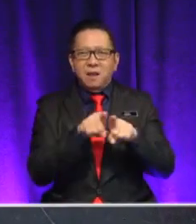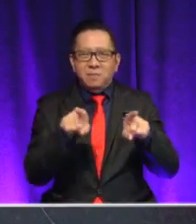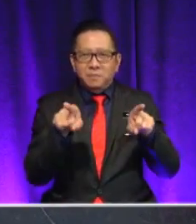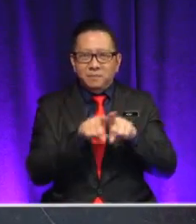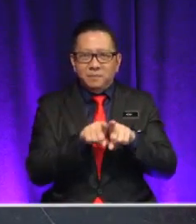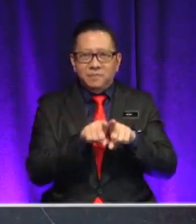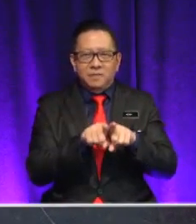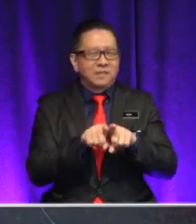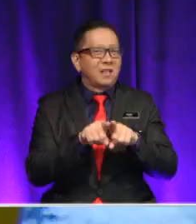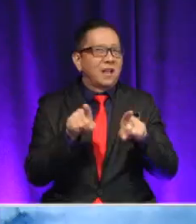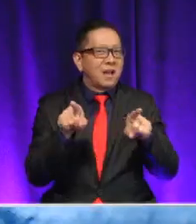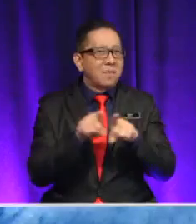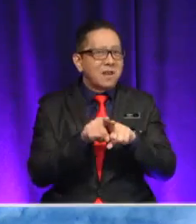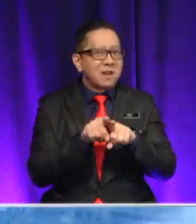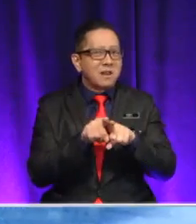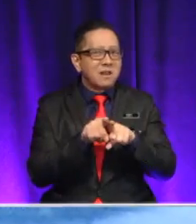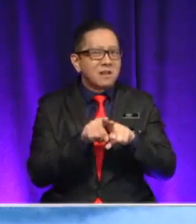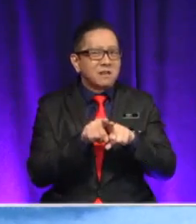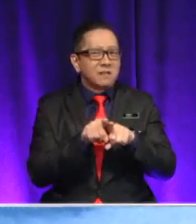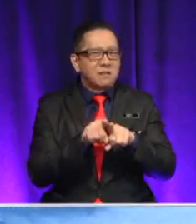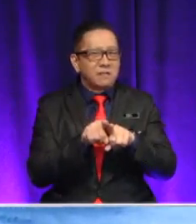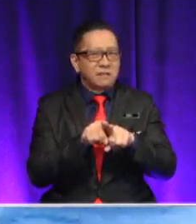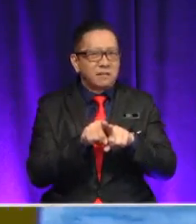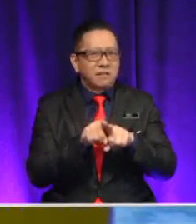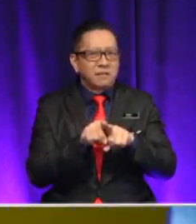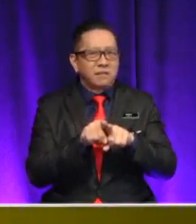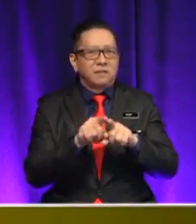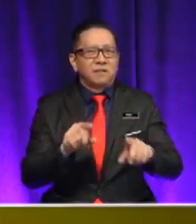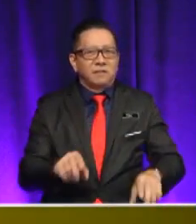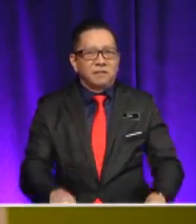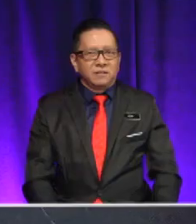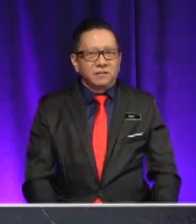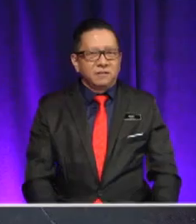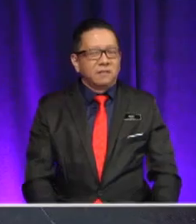nih Oke jadi oke